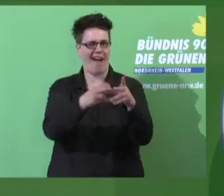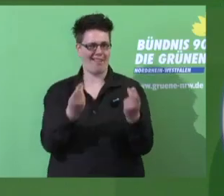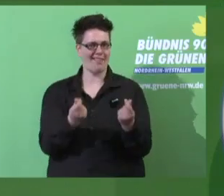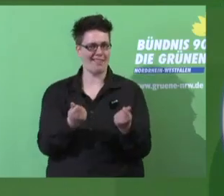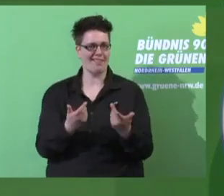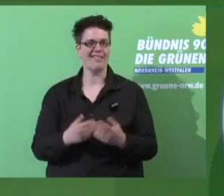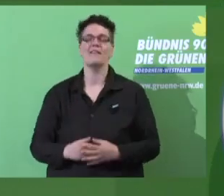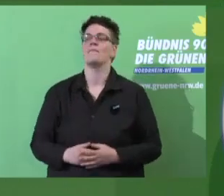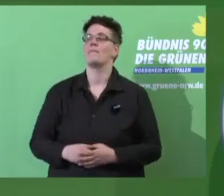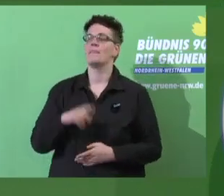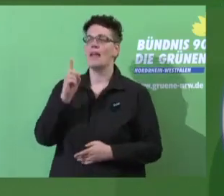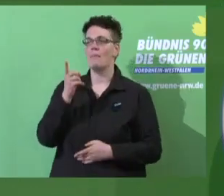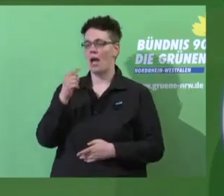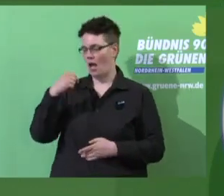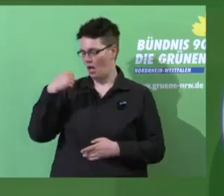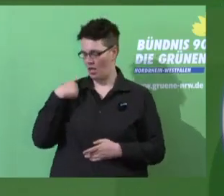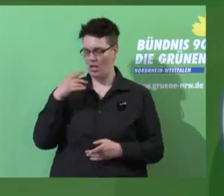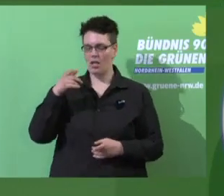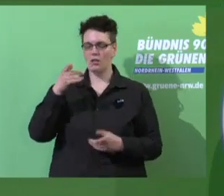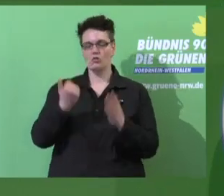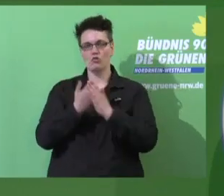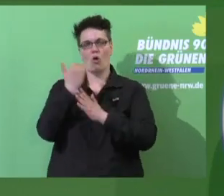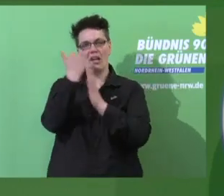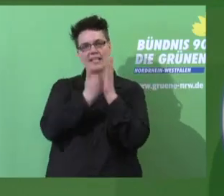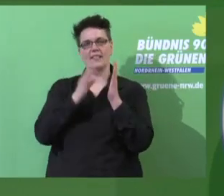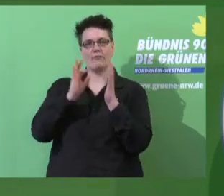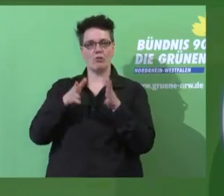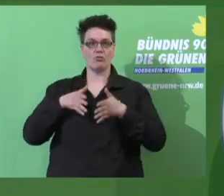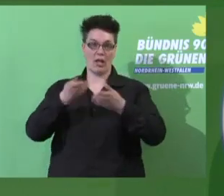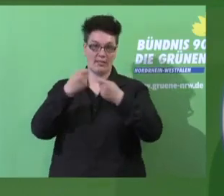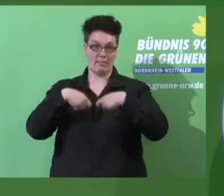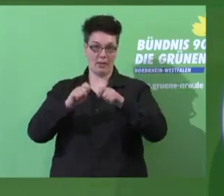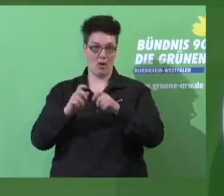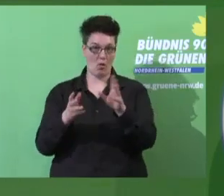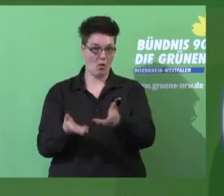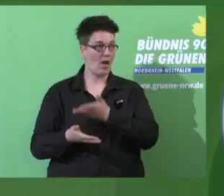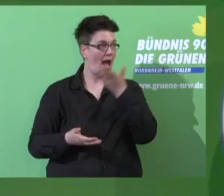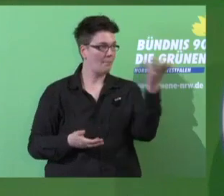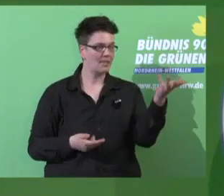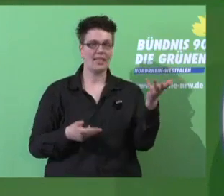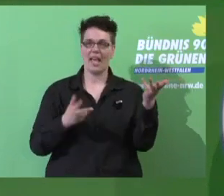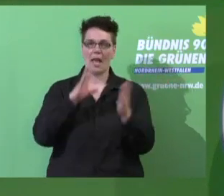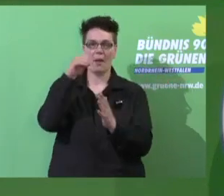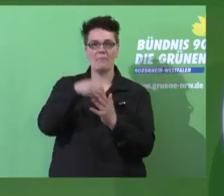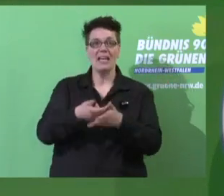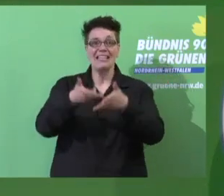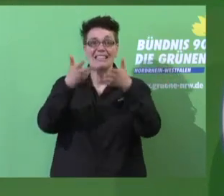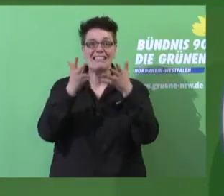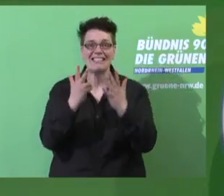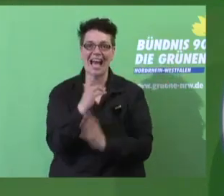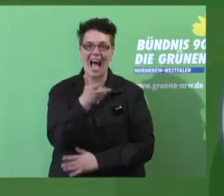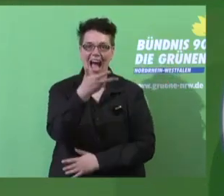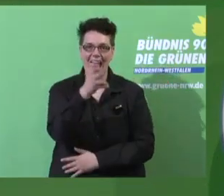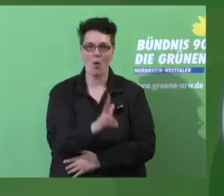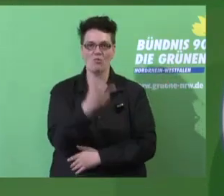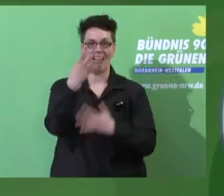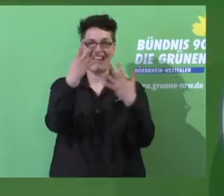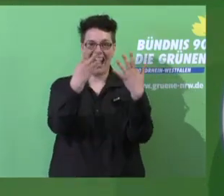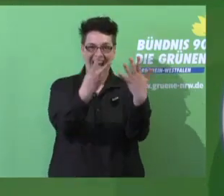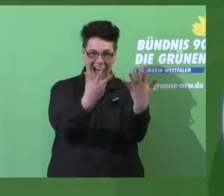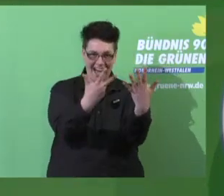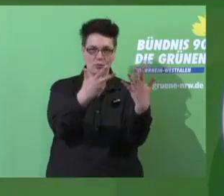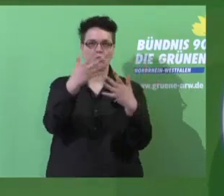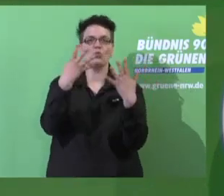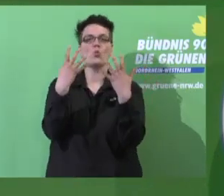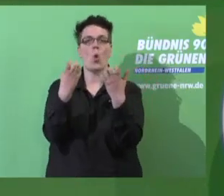für den Straßenbau abgegeben. Sie haben 398 neue Straßenbauprojekte abgegeben zu einem Volumen